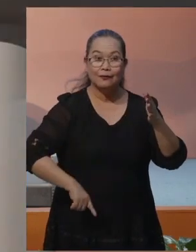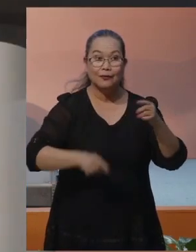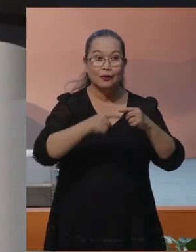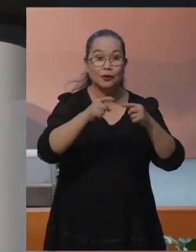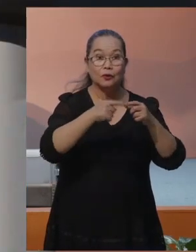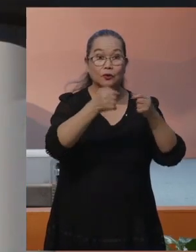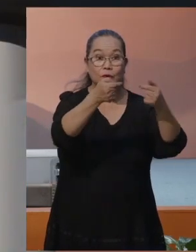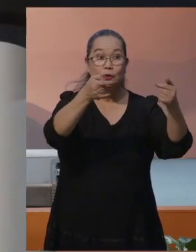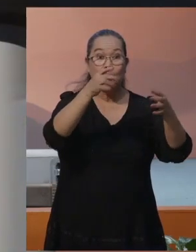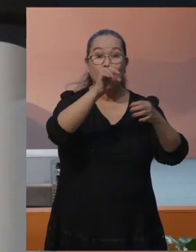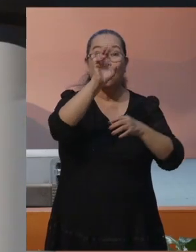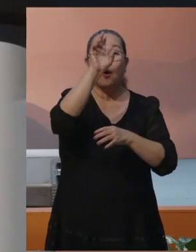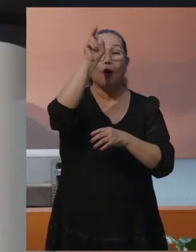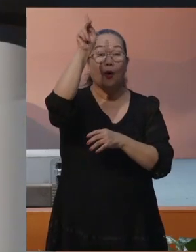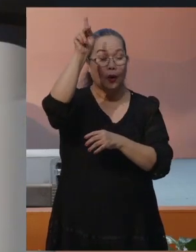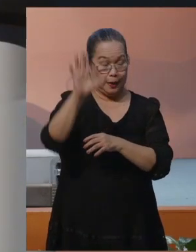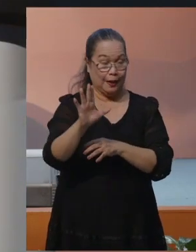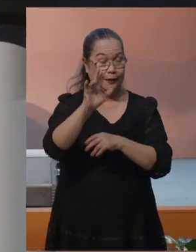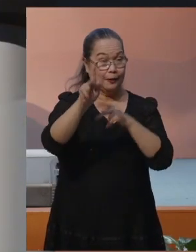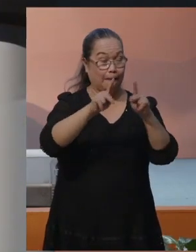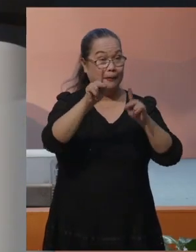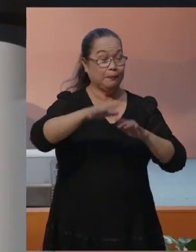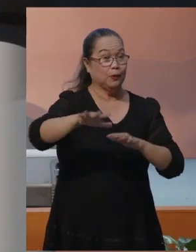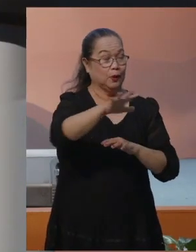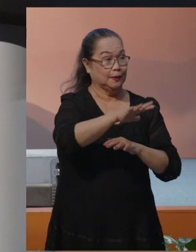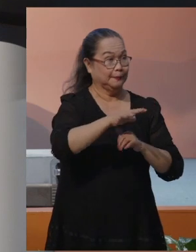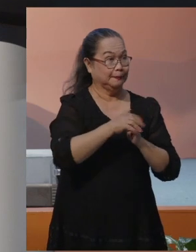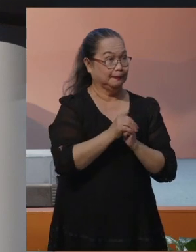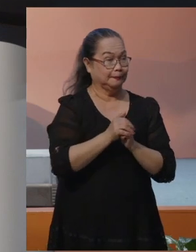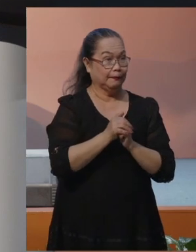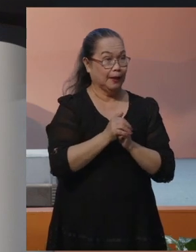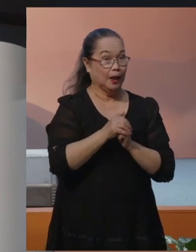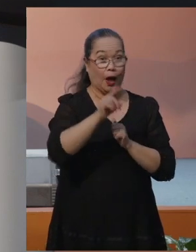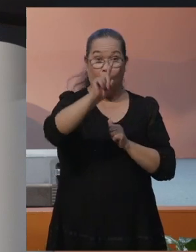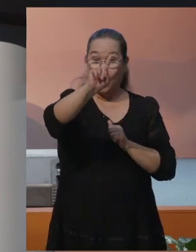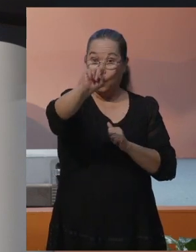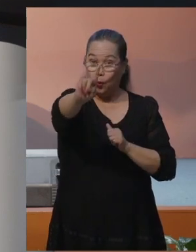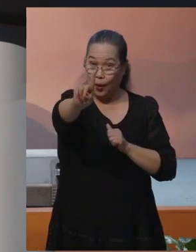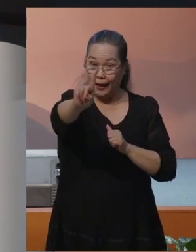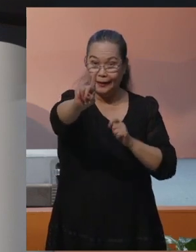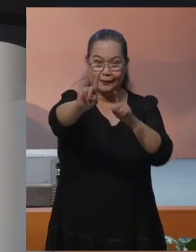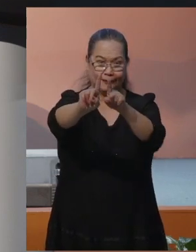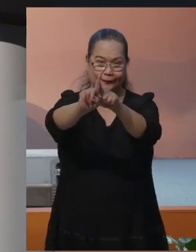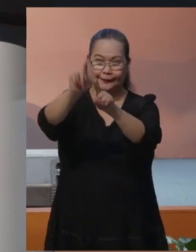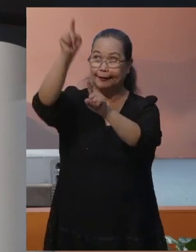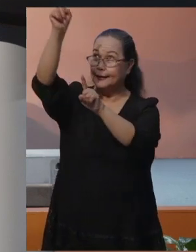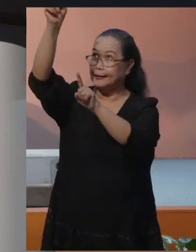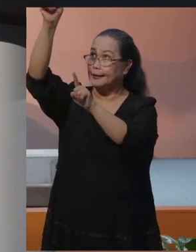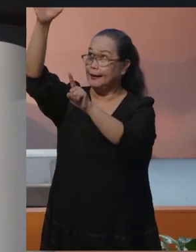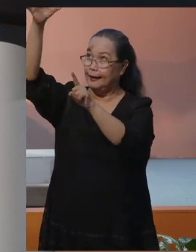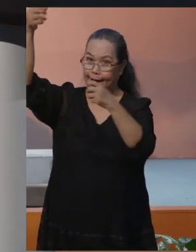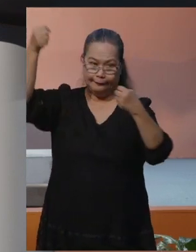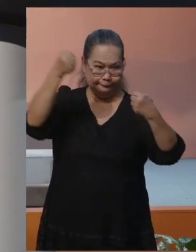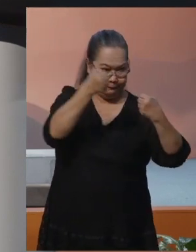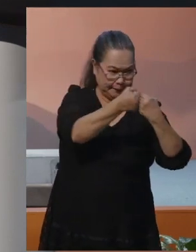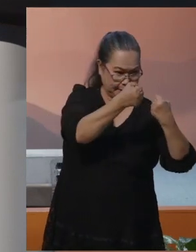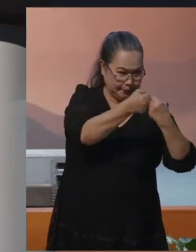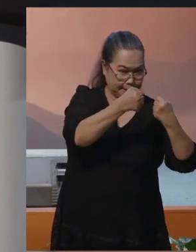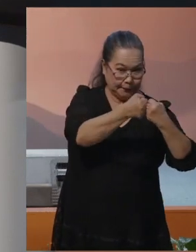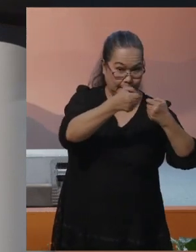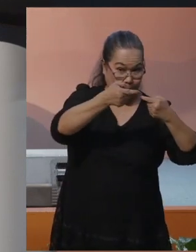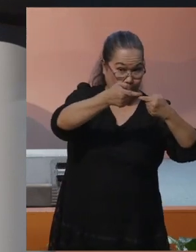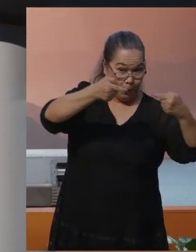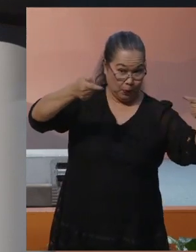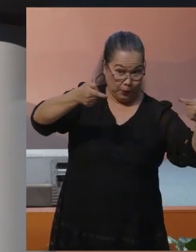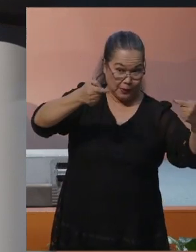kalaban ng kanyang bayan. Ang pakikipaglaban ng Diyos sa mga kalaban ng